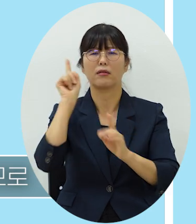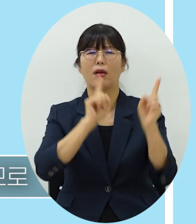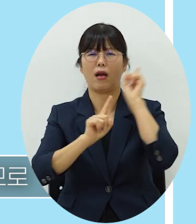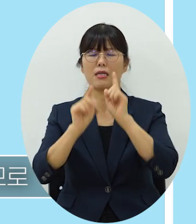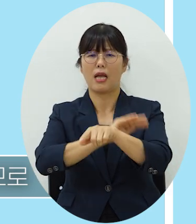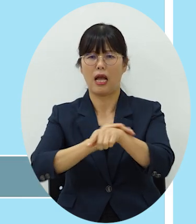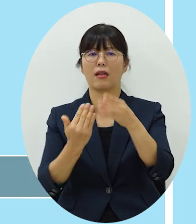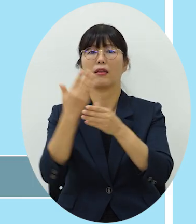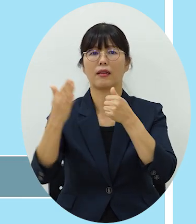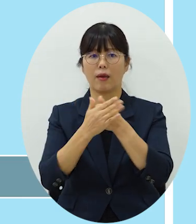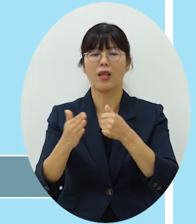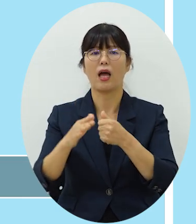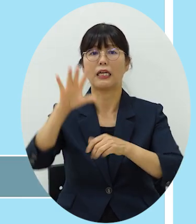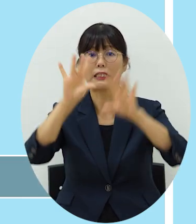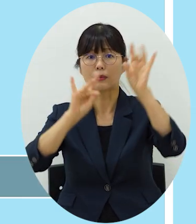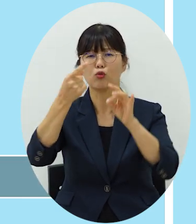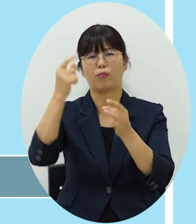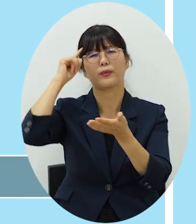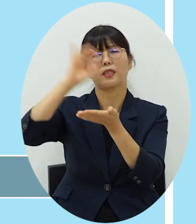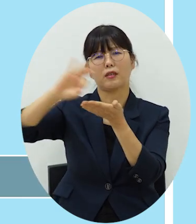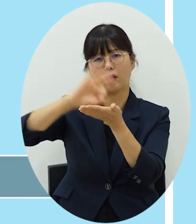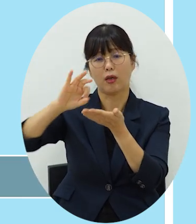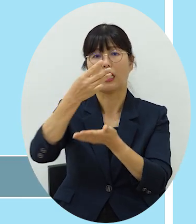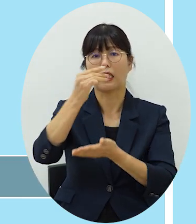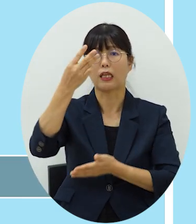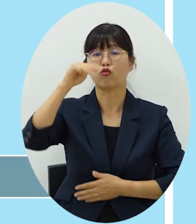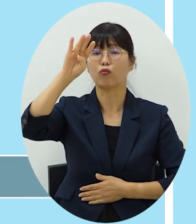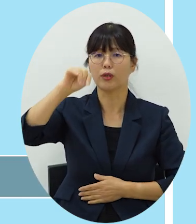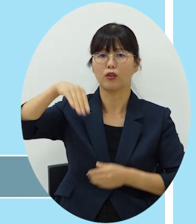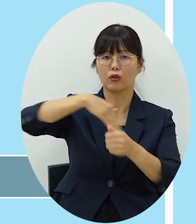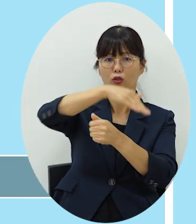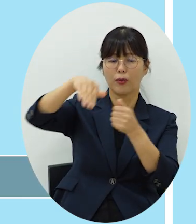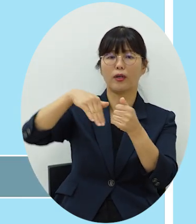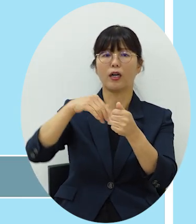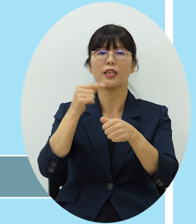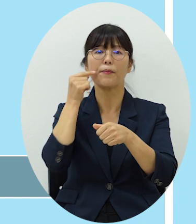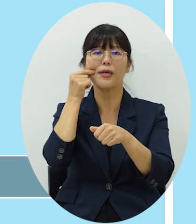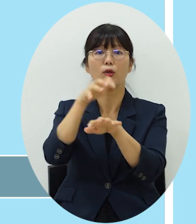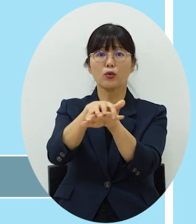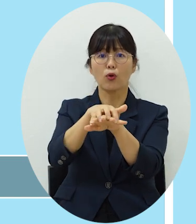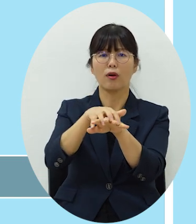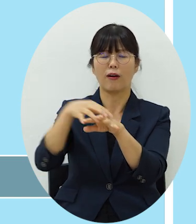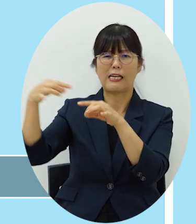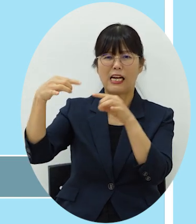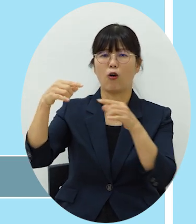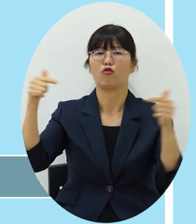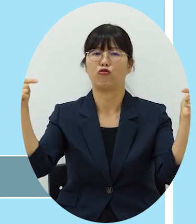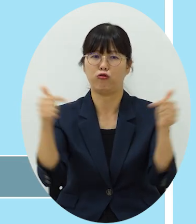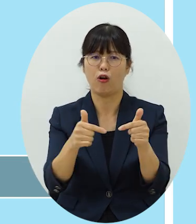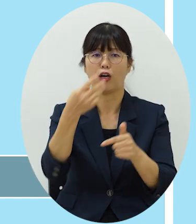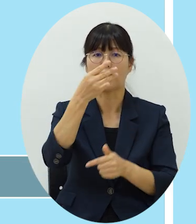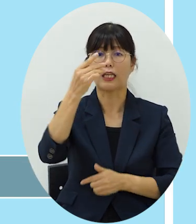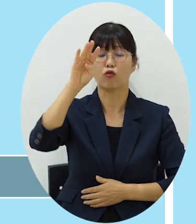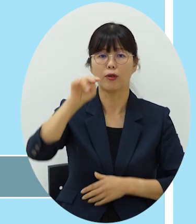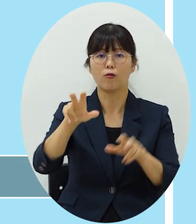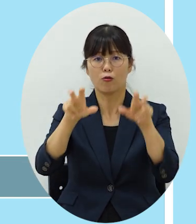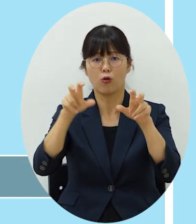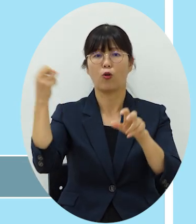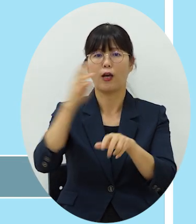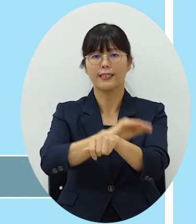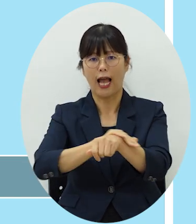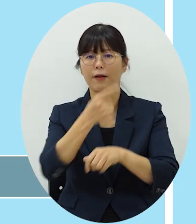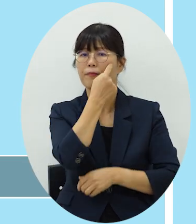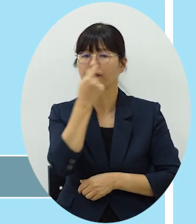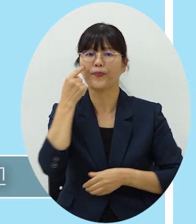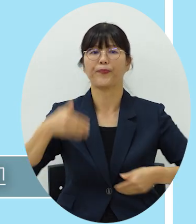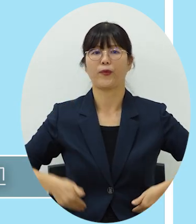잘 생기므로 습도에 신경 써야 하며 T튜브 주변 소독으로 피부 조직 자극을 줄이도록 하며 T튜브 고정 또한 잘